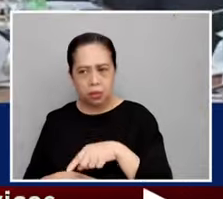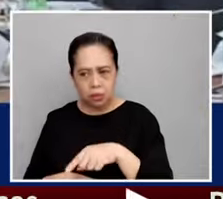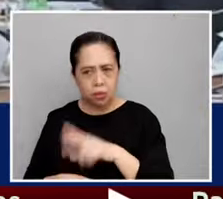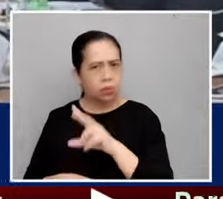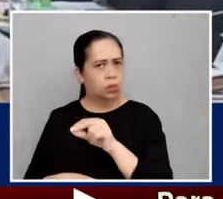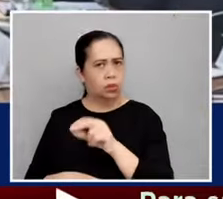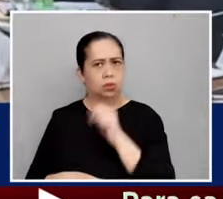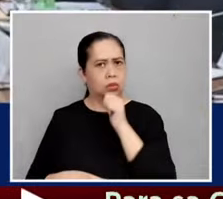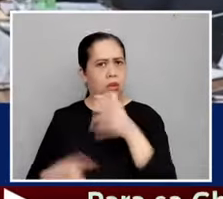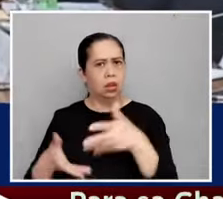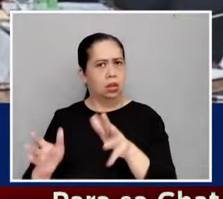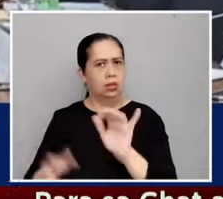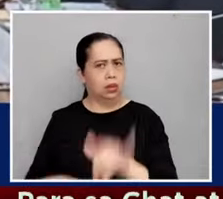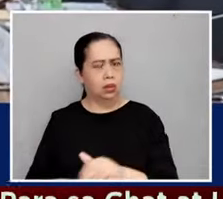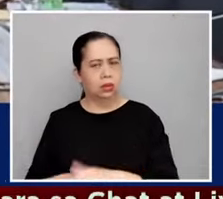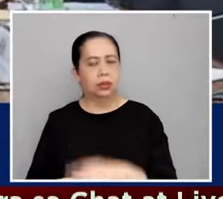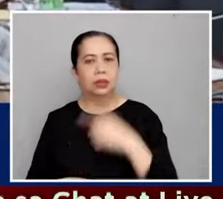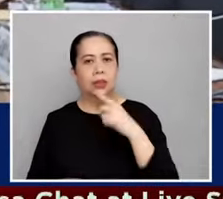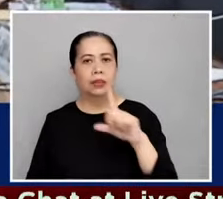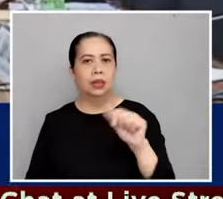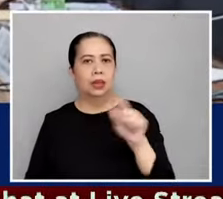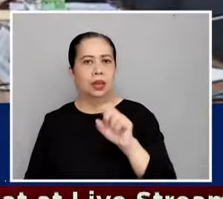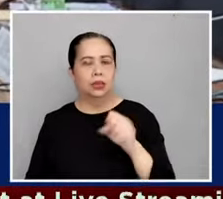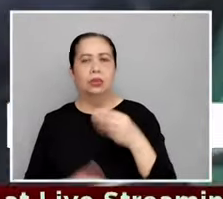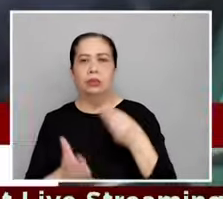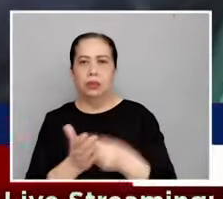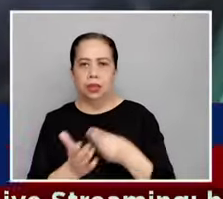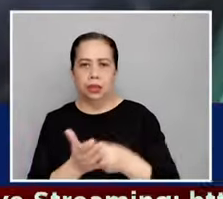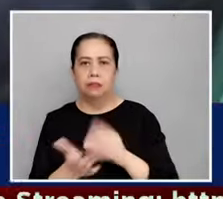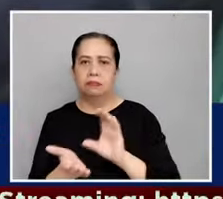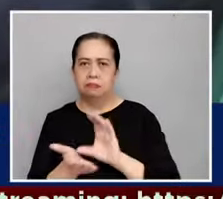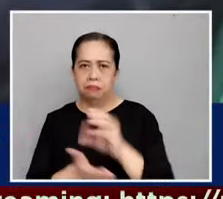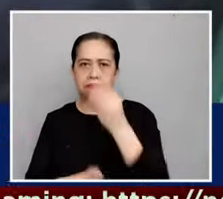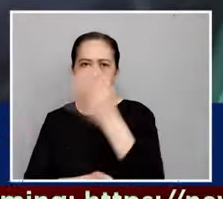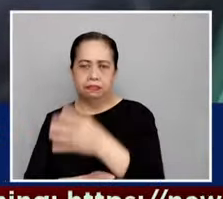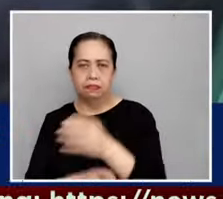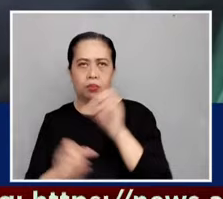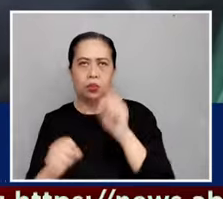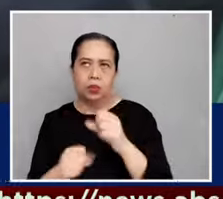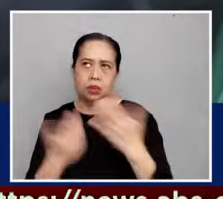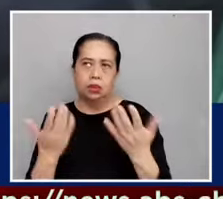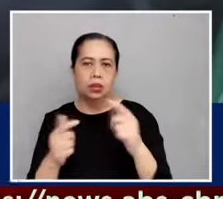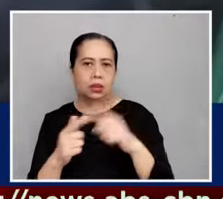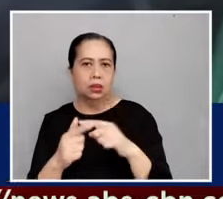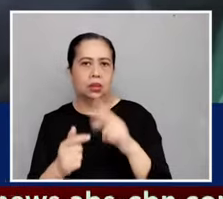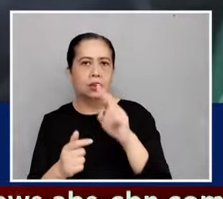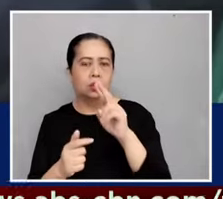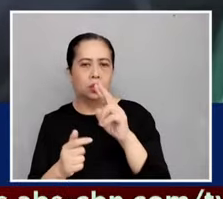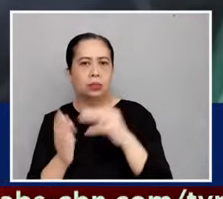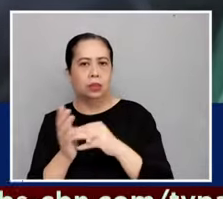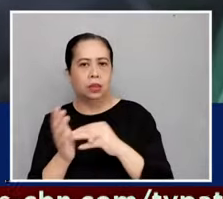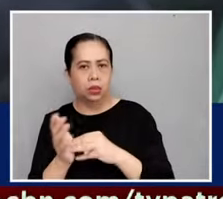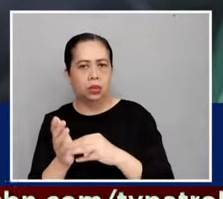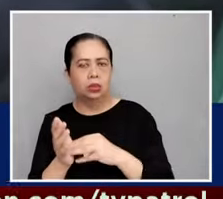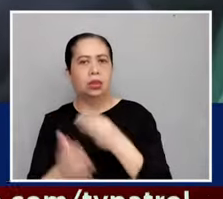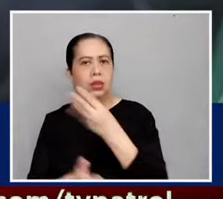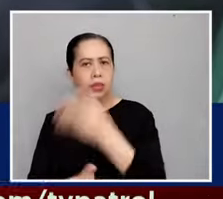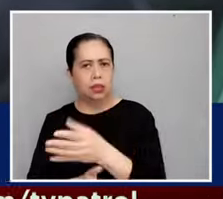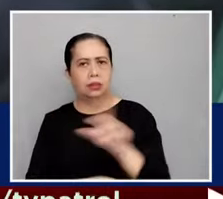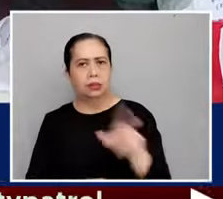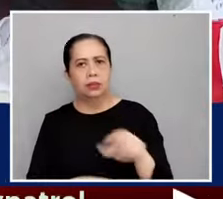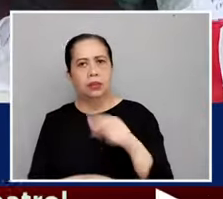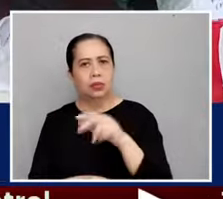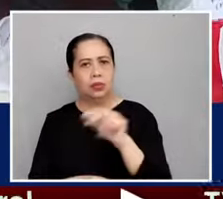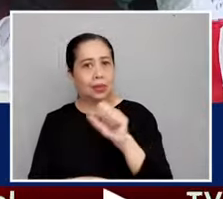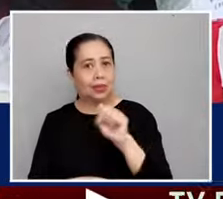not allow that. Iginiit ni Lazo na monetary reward o pera na maaaring umabot hanggang 2 milyong piso ang ibinibigay ng ahensya sa mga